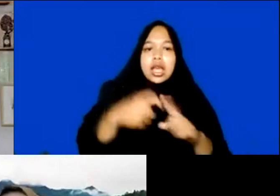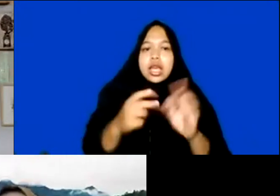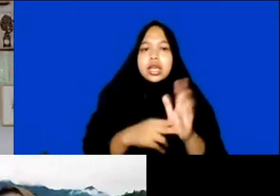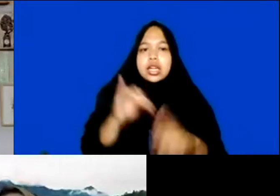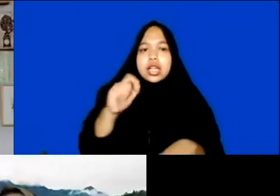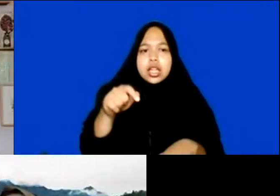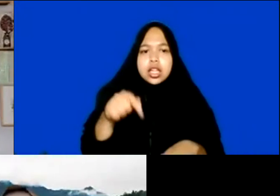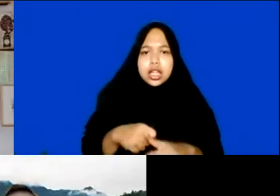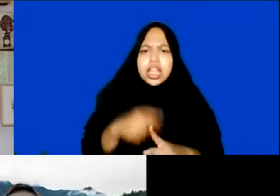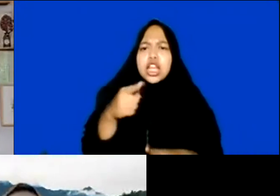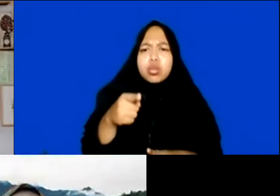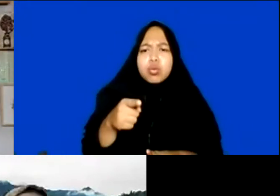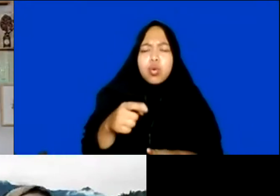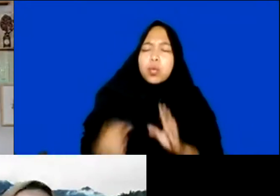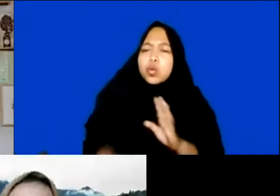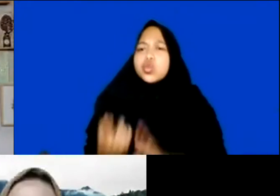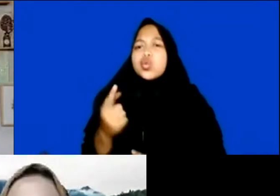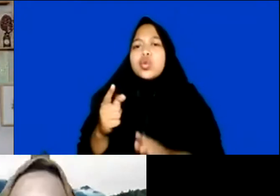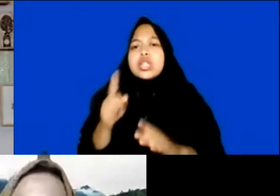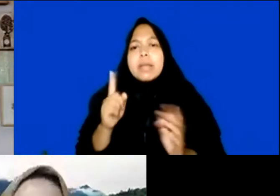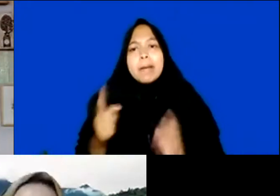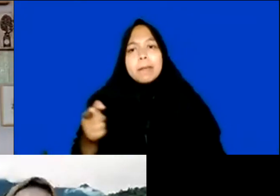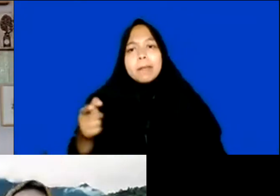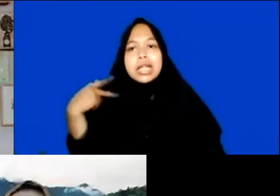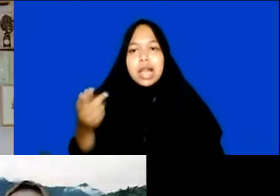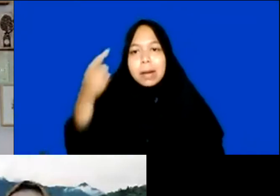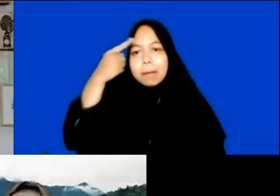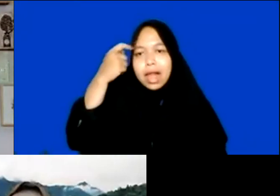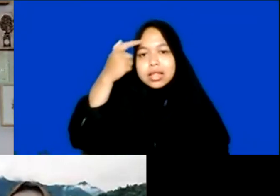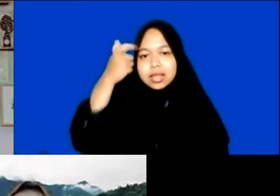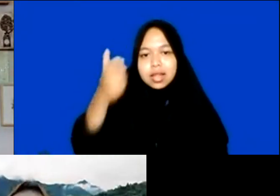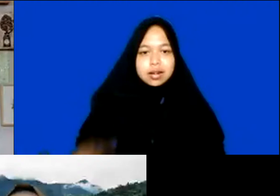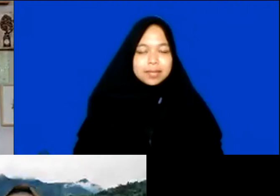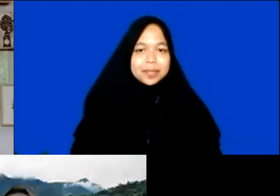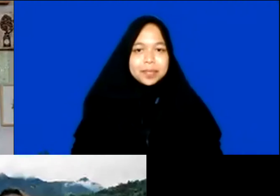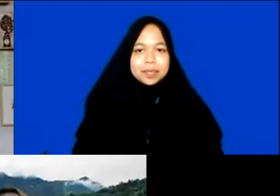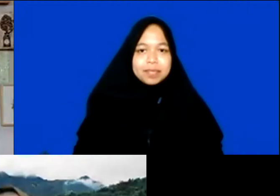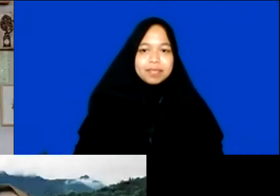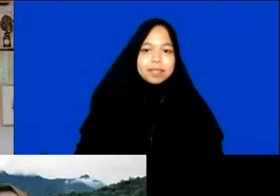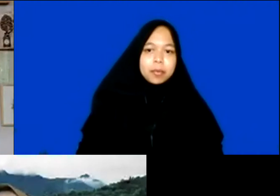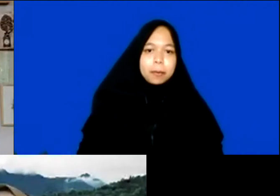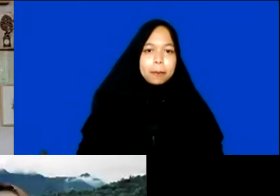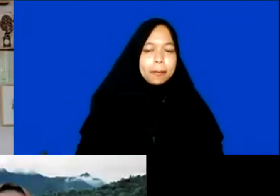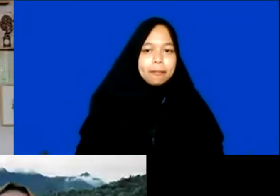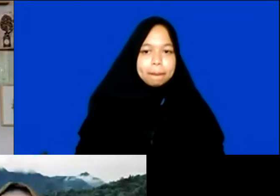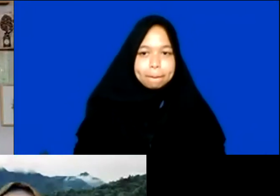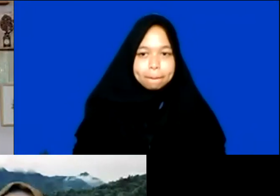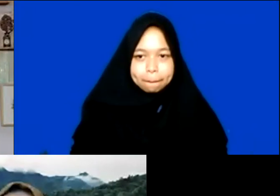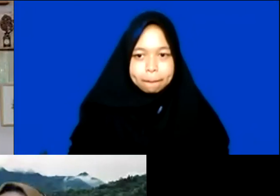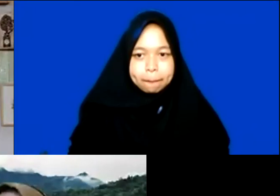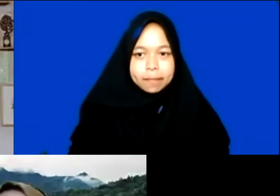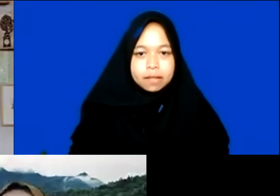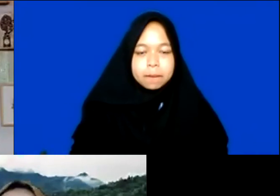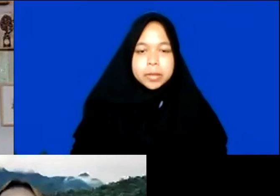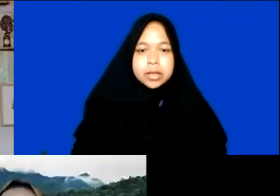proses terus-menerus eksplor gitu ya Mas Kira ya, dari tadi yang teknik solder sampai kepada mengkombinasikan tiga teknik sampai